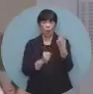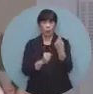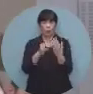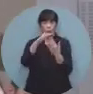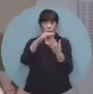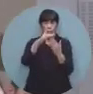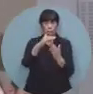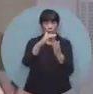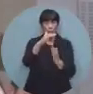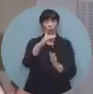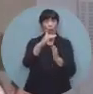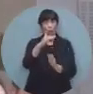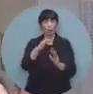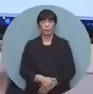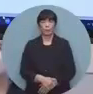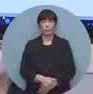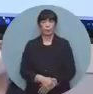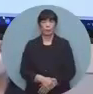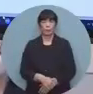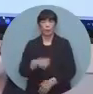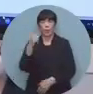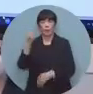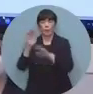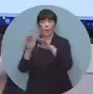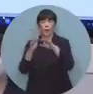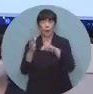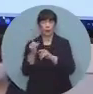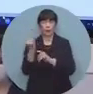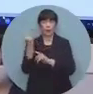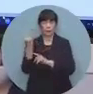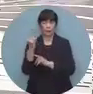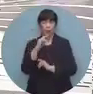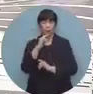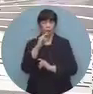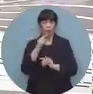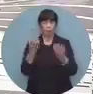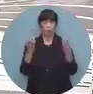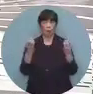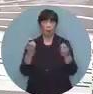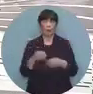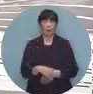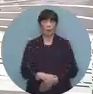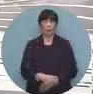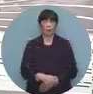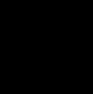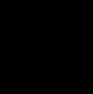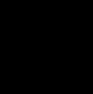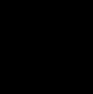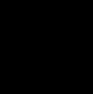をしったものはございません井理委員の発言は終わりまし